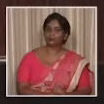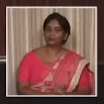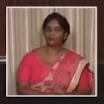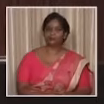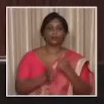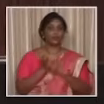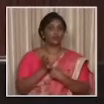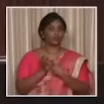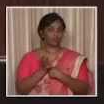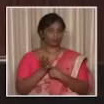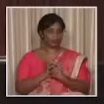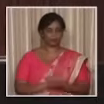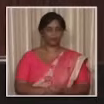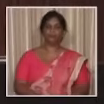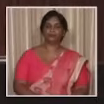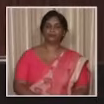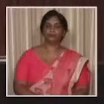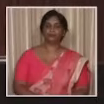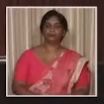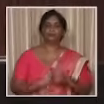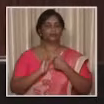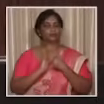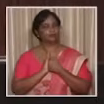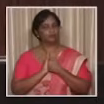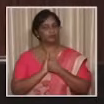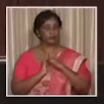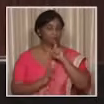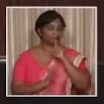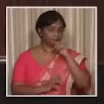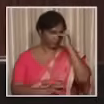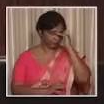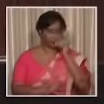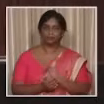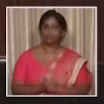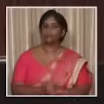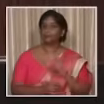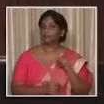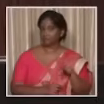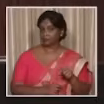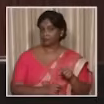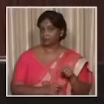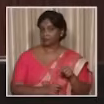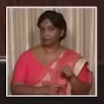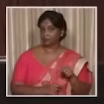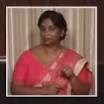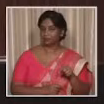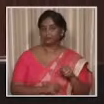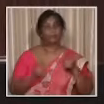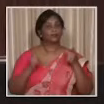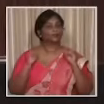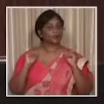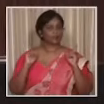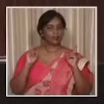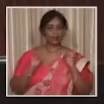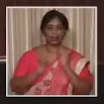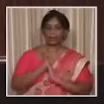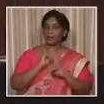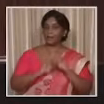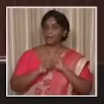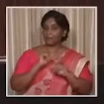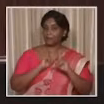Roshan Singh Metto. Garu Katanayaka Tumani, ada Krida